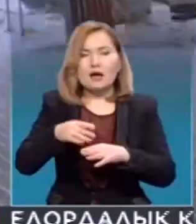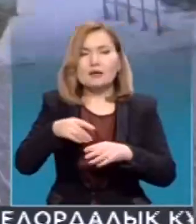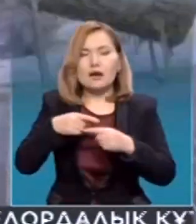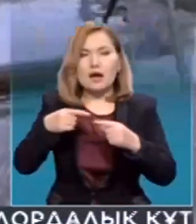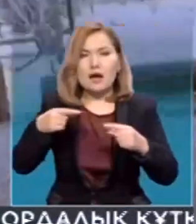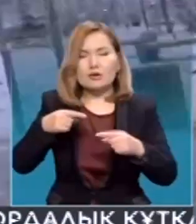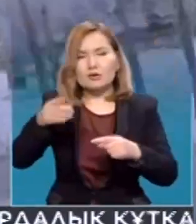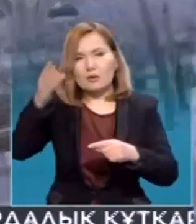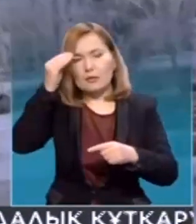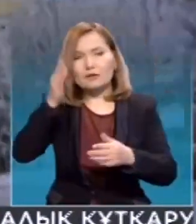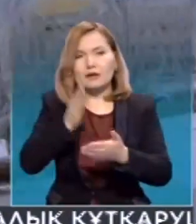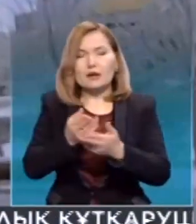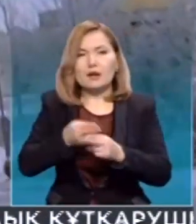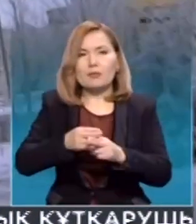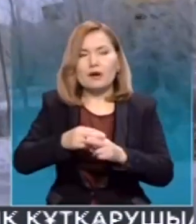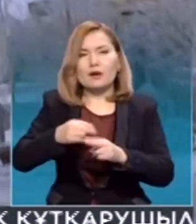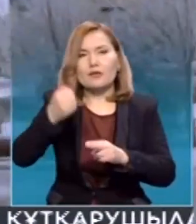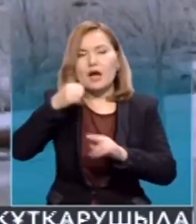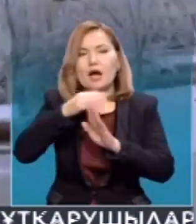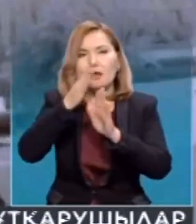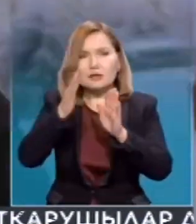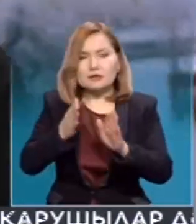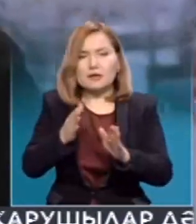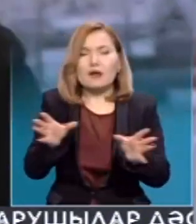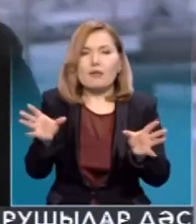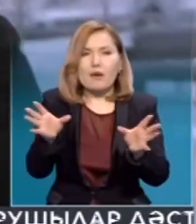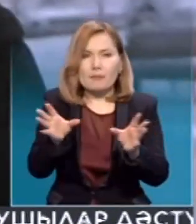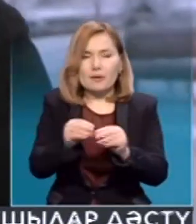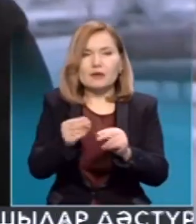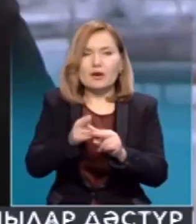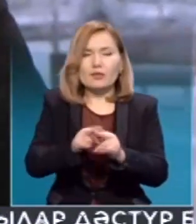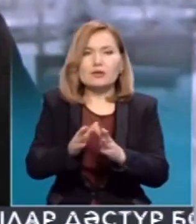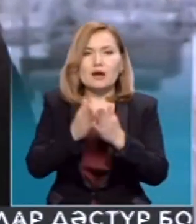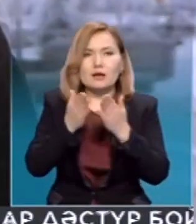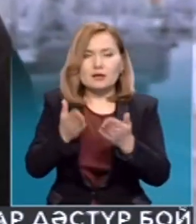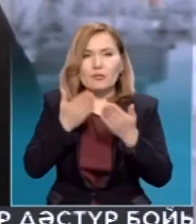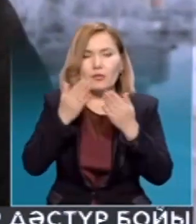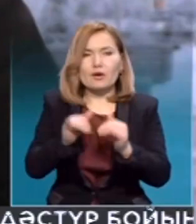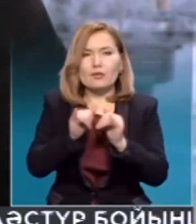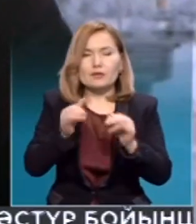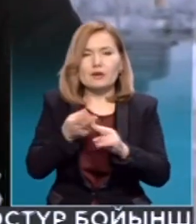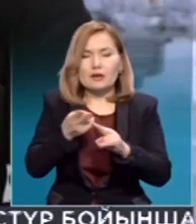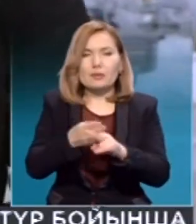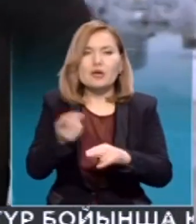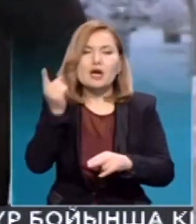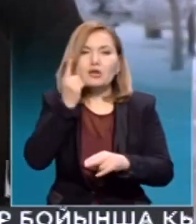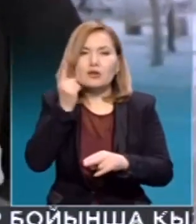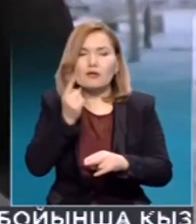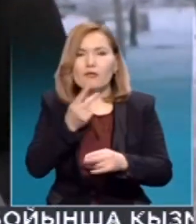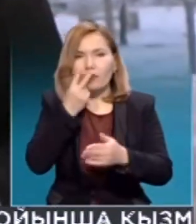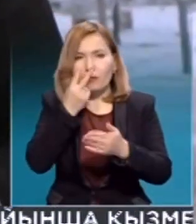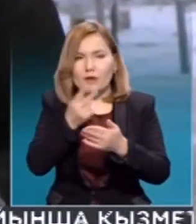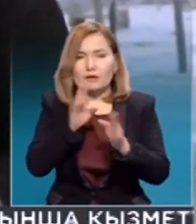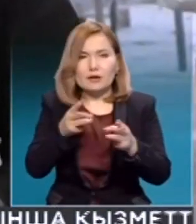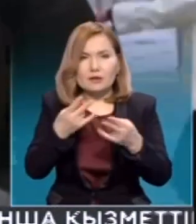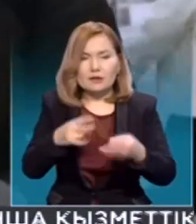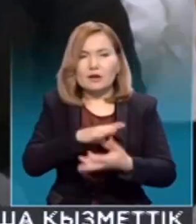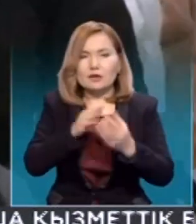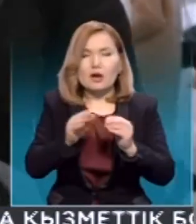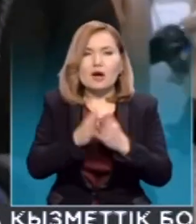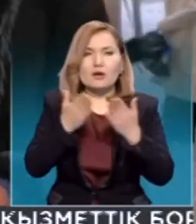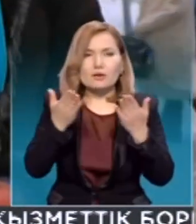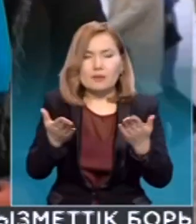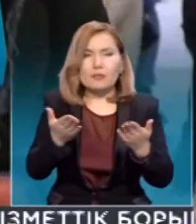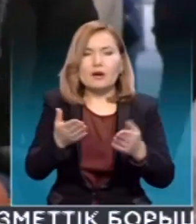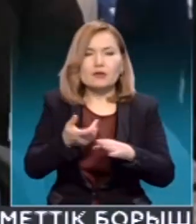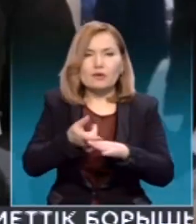мәңгі. Мына тұрған ескерткіштей ұрпақпен бірге жасай бермек. Болашақта кітап оқитындарды телефонға телмірегендер басқарады деген тәмсіл бар. Ал сіз